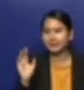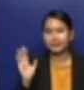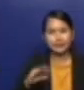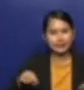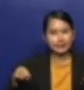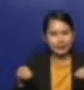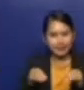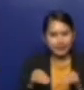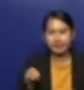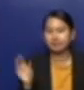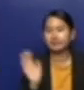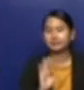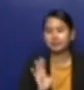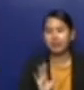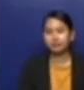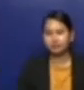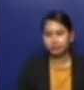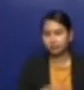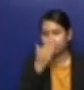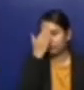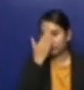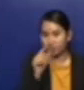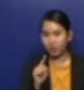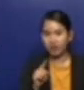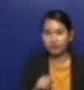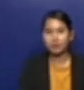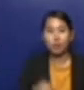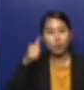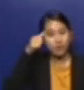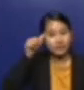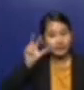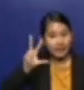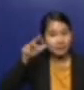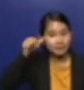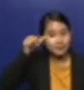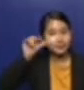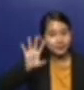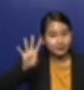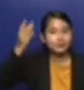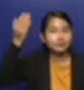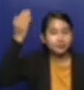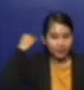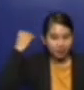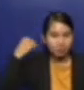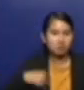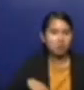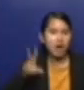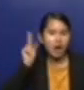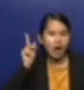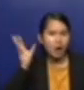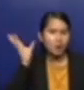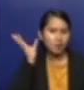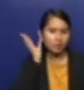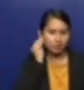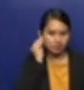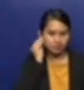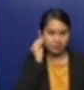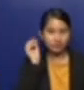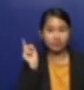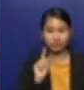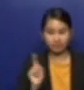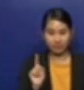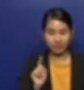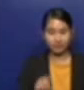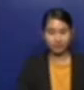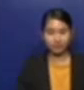นี้เพราะว่าเมื่อ 3-4 วันที่แล้วเนี่ยผมได้ข่าวว่าเข